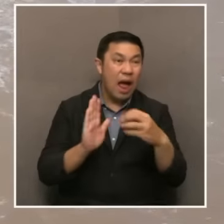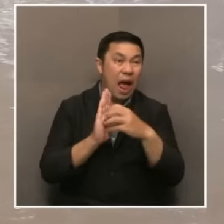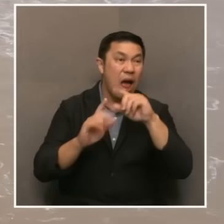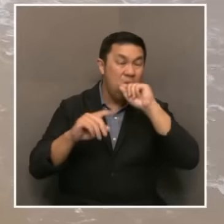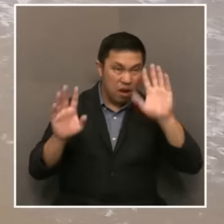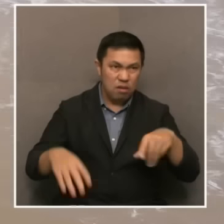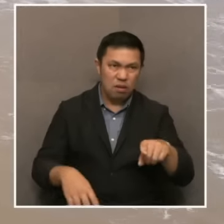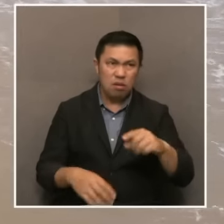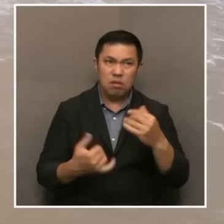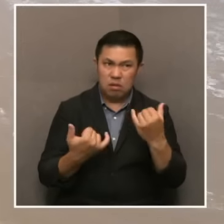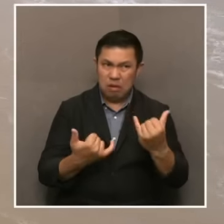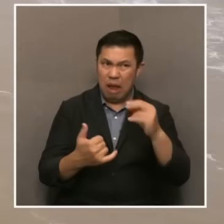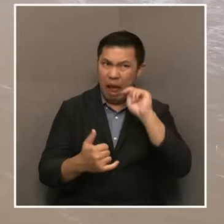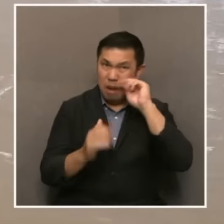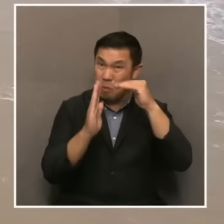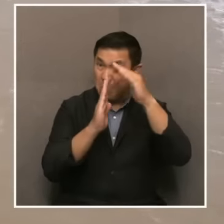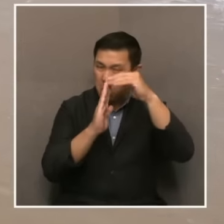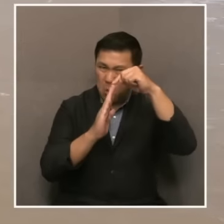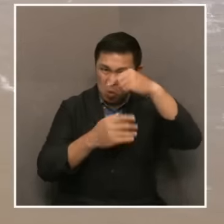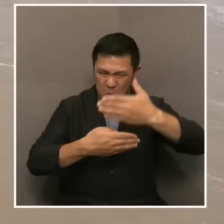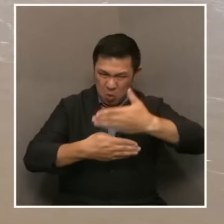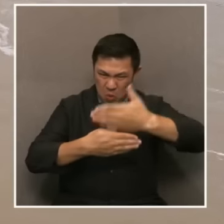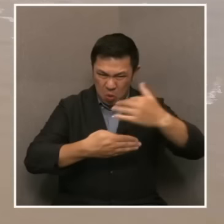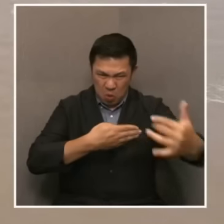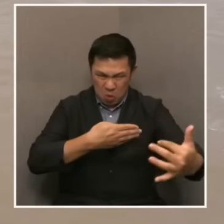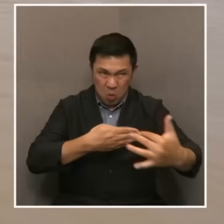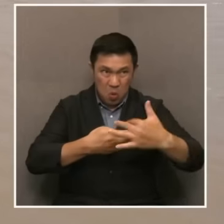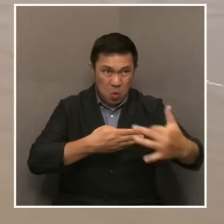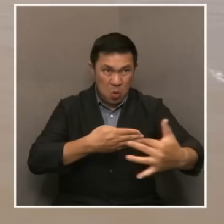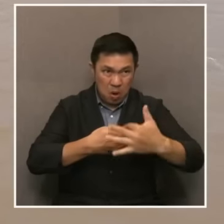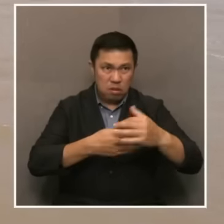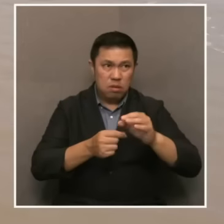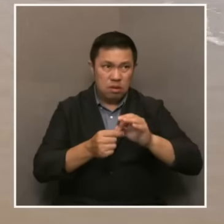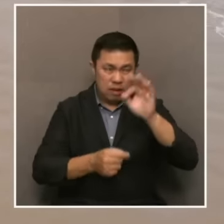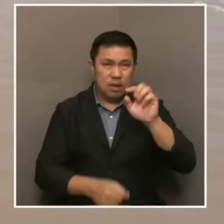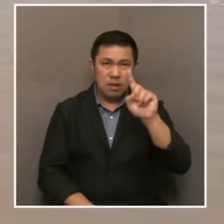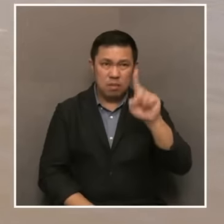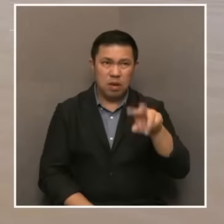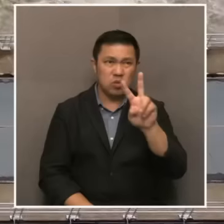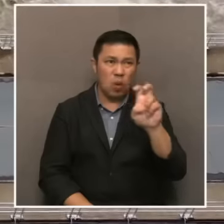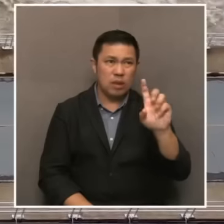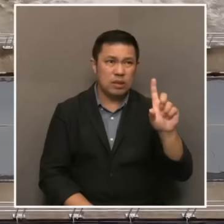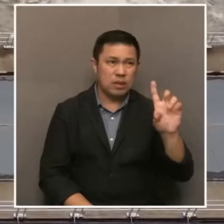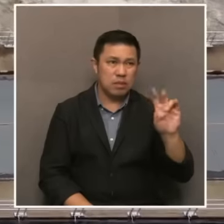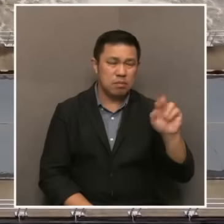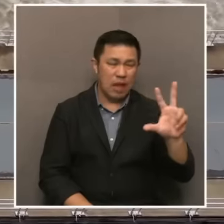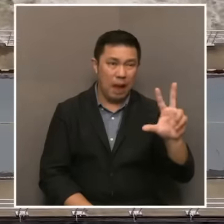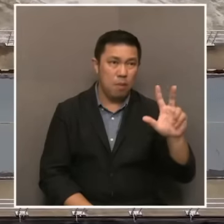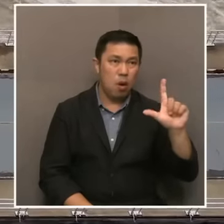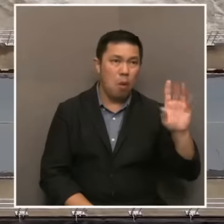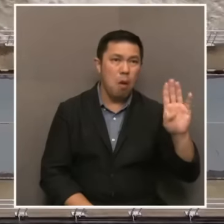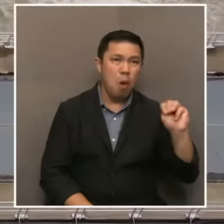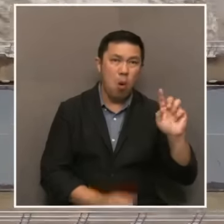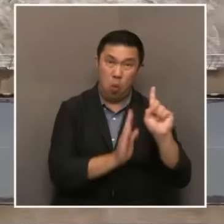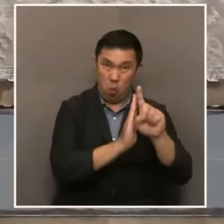คะพบว่าปริมาณน้ำเหนือไหลเข้าเขื่อนเพิ่มขึ้นอย่างต่อเนื่องวัดได้ 1,2ลูกบาทเมตต่อวินาที